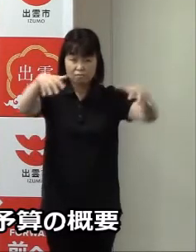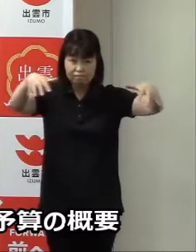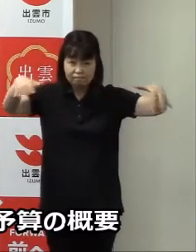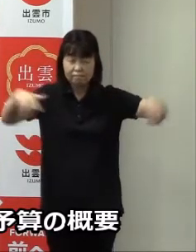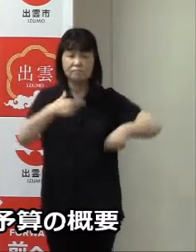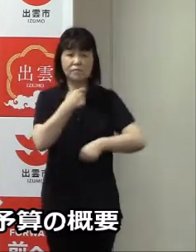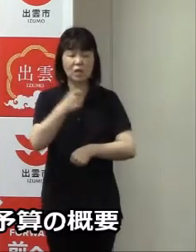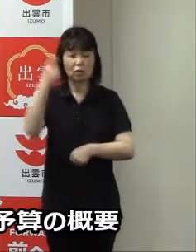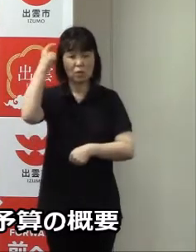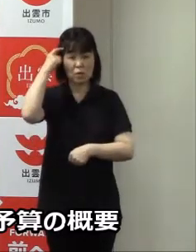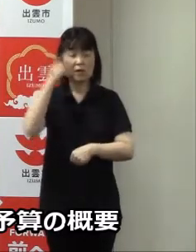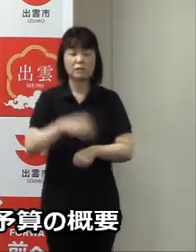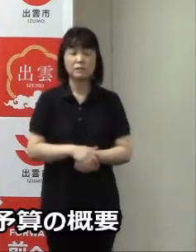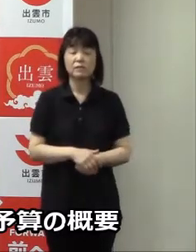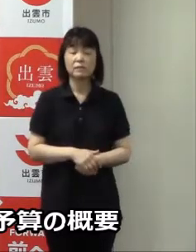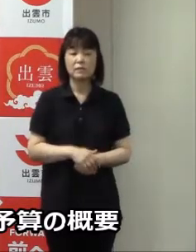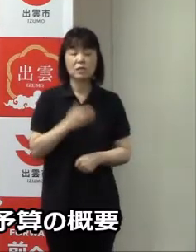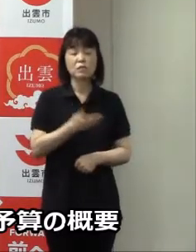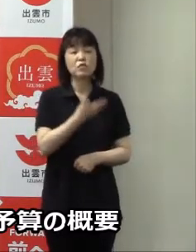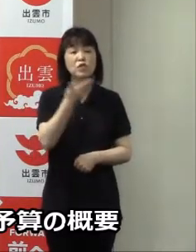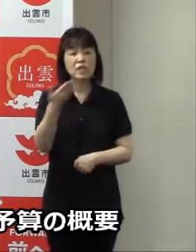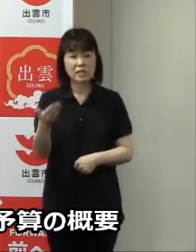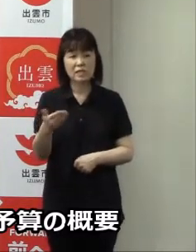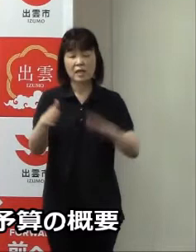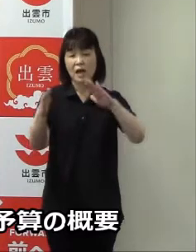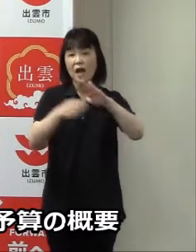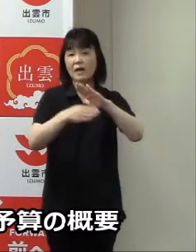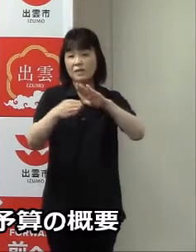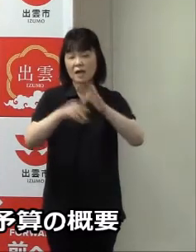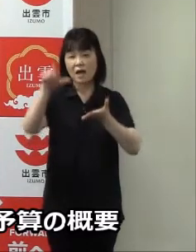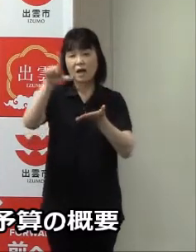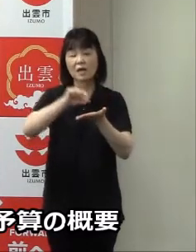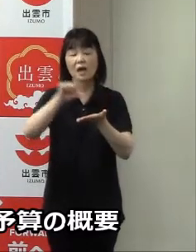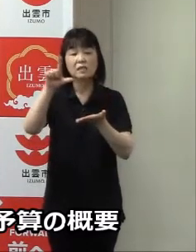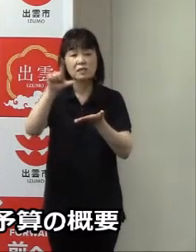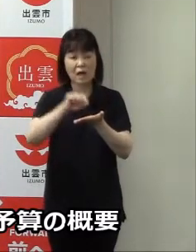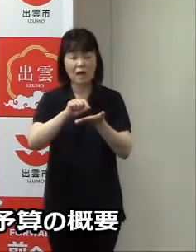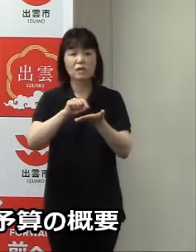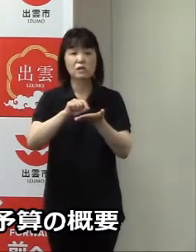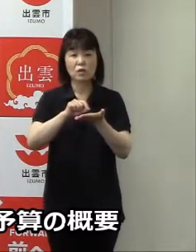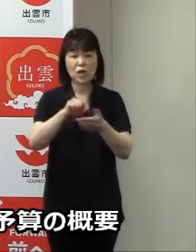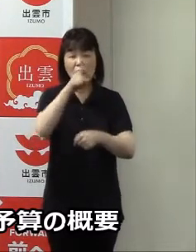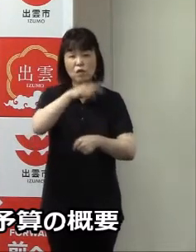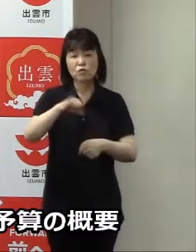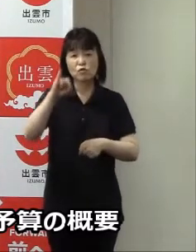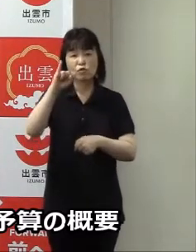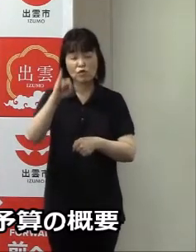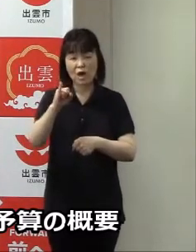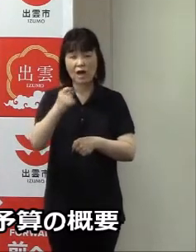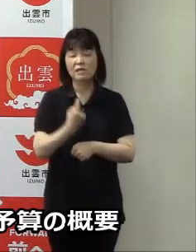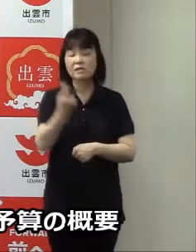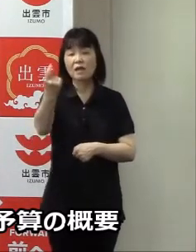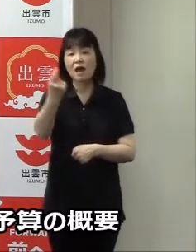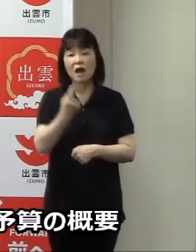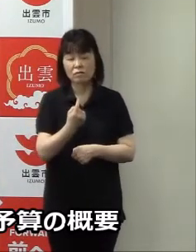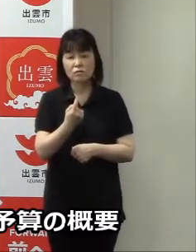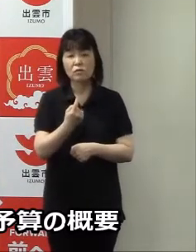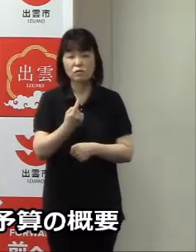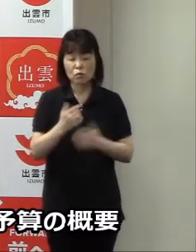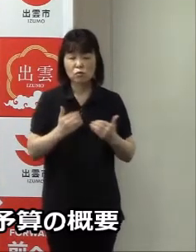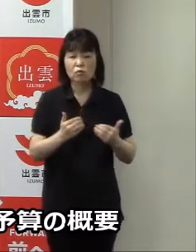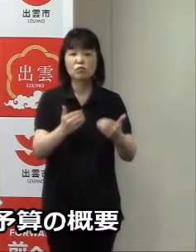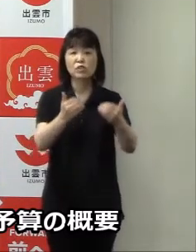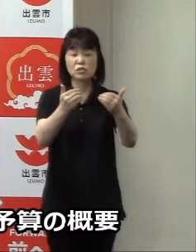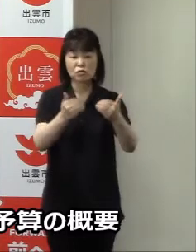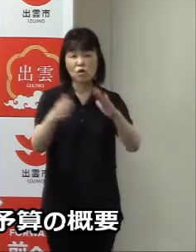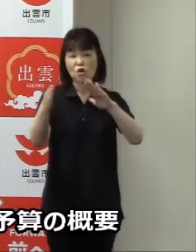が空き家活用ということで、 UI ターンの促進および空き家の利活用を図